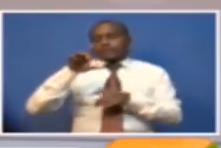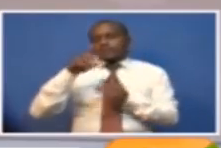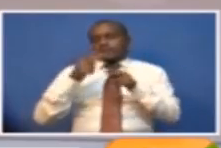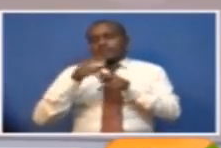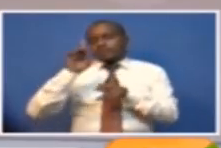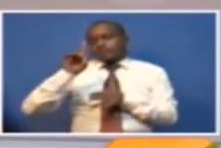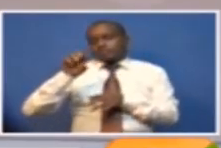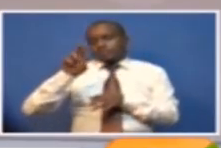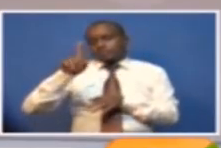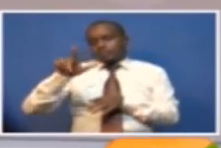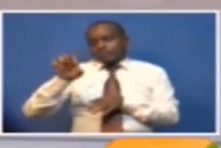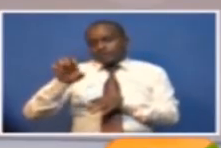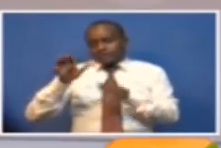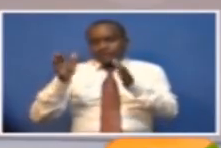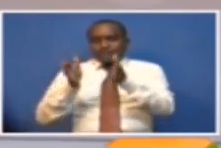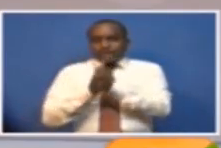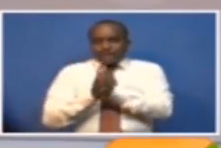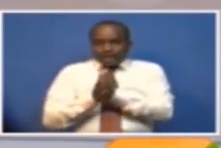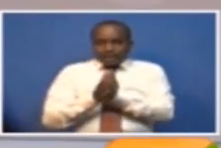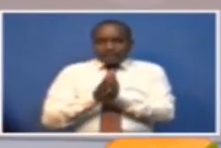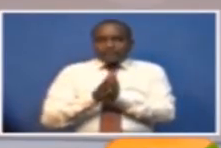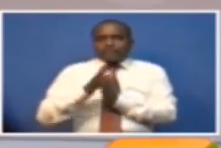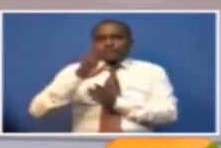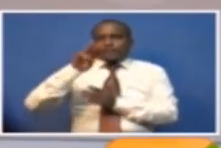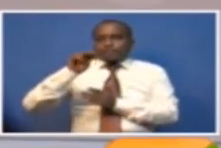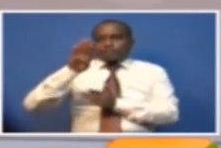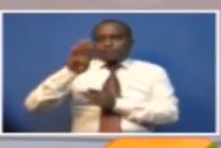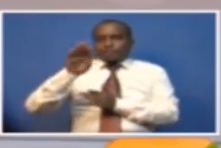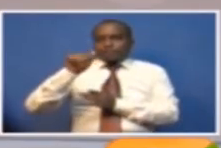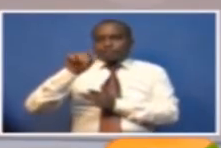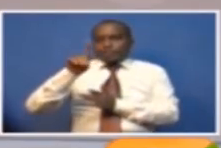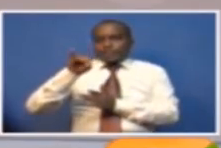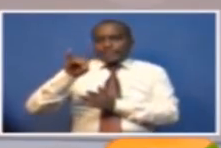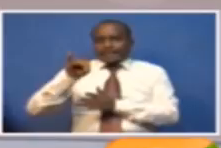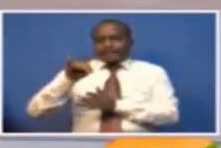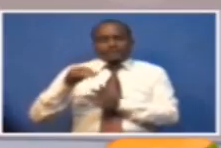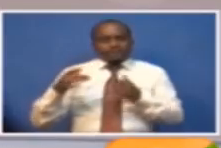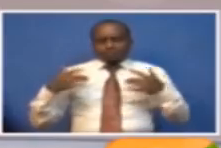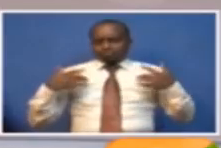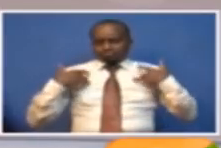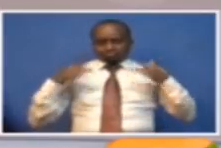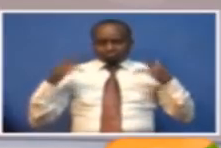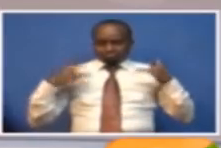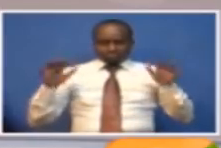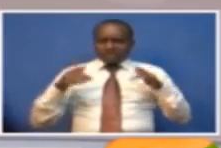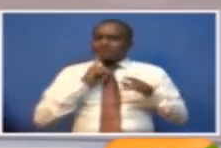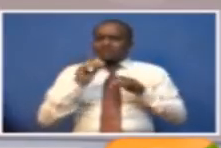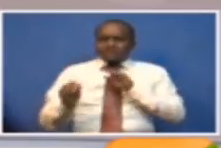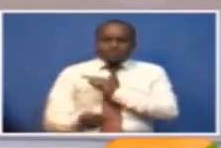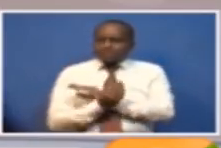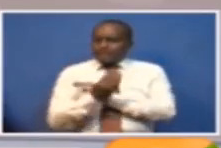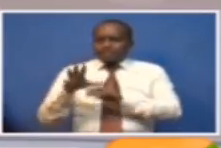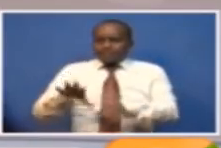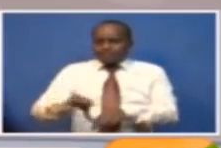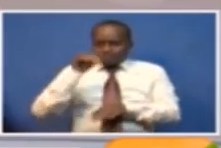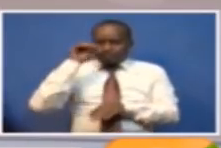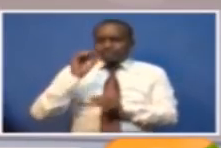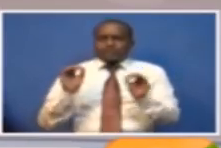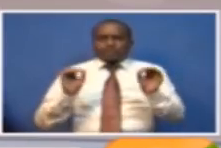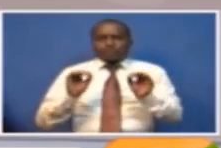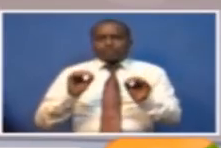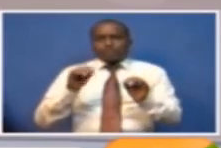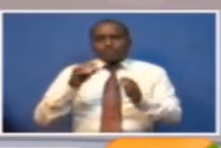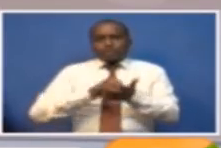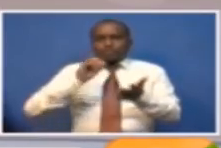Duale pamoja na mwenzake wa wachache John Mbadi wamejitenga na madai kwamba walikula hongo ili kutupilia mbali ripoti ya kamati ya